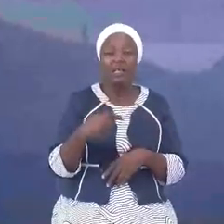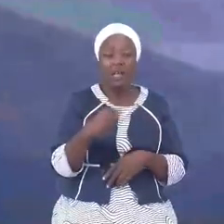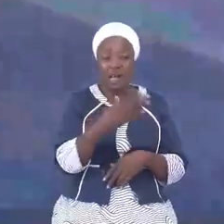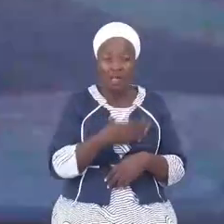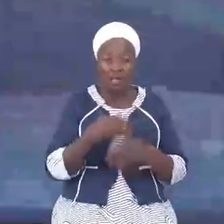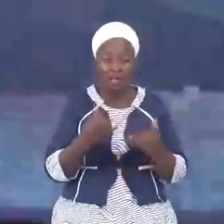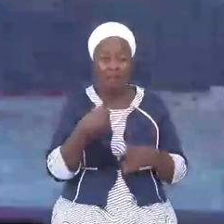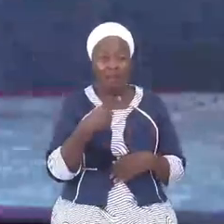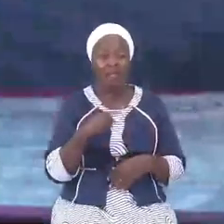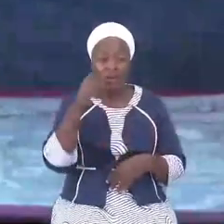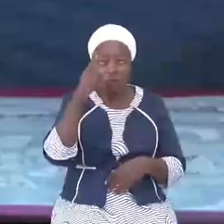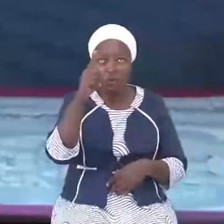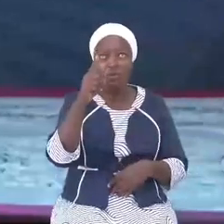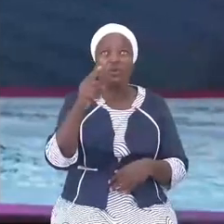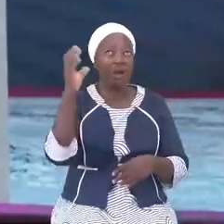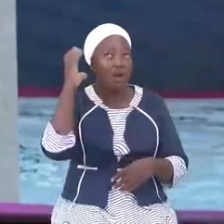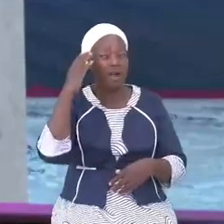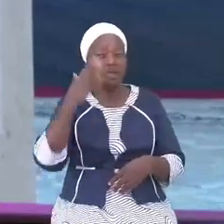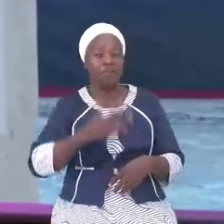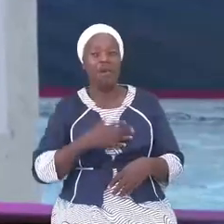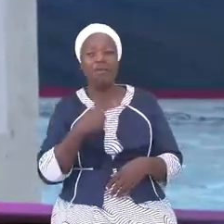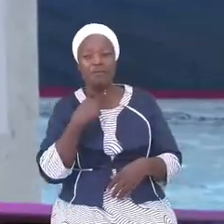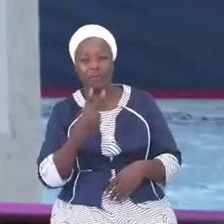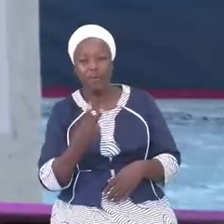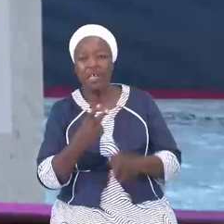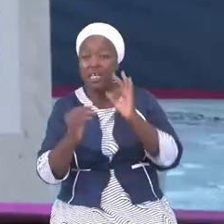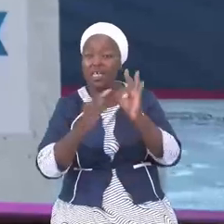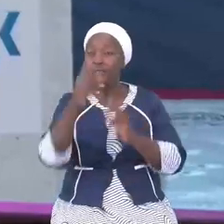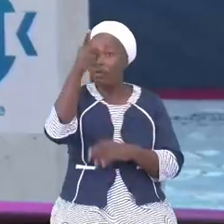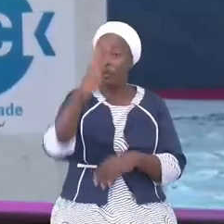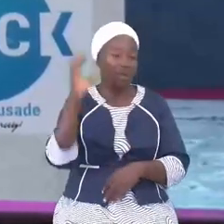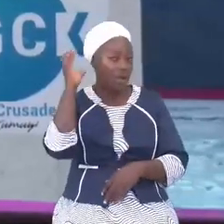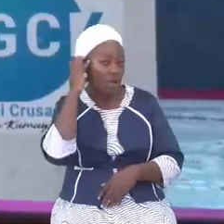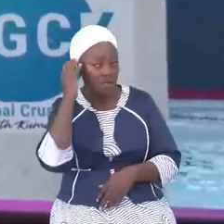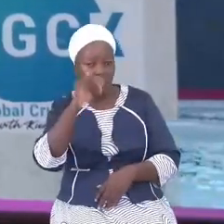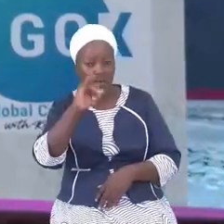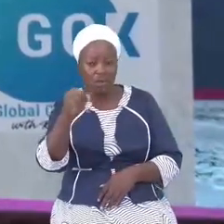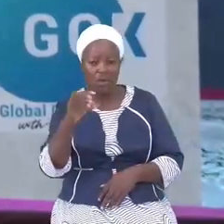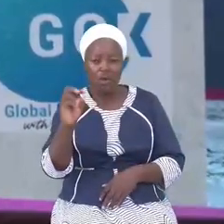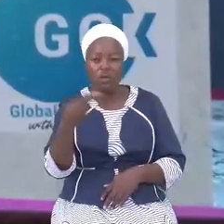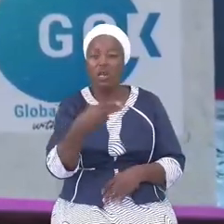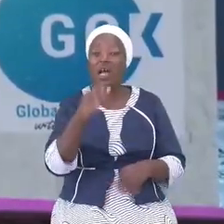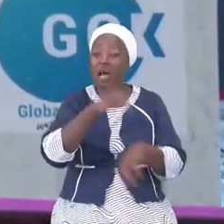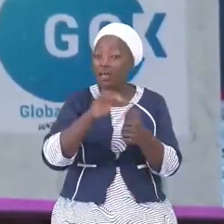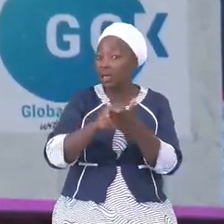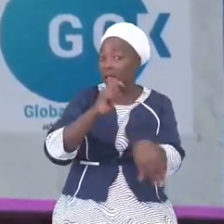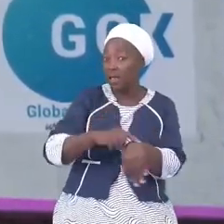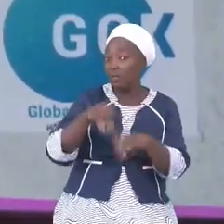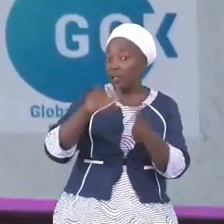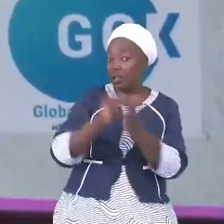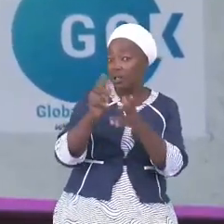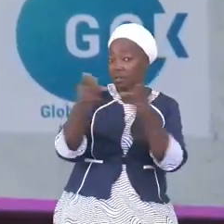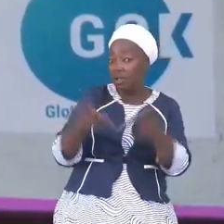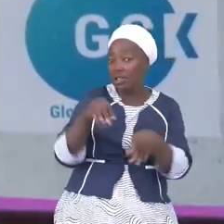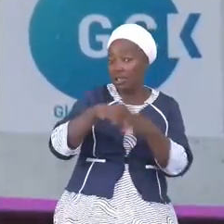voix. S'il a entendu Jonas, en ce moment, dans ce lieu, dans cette